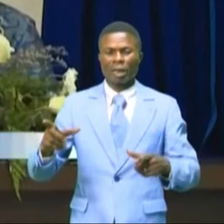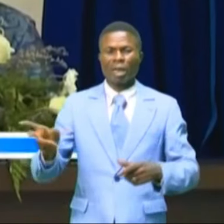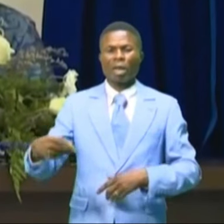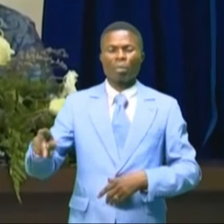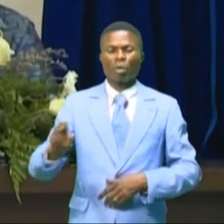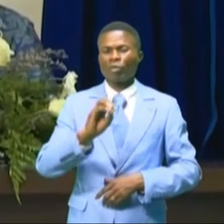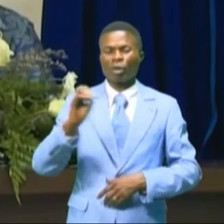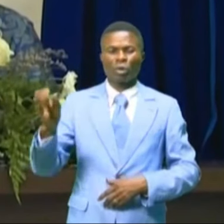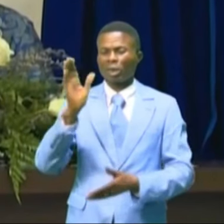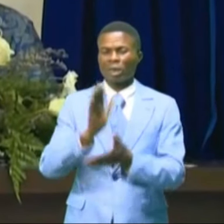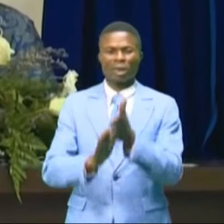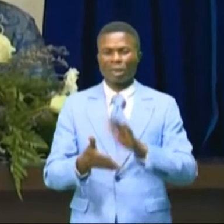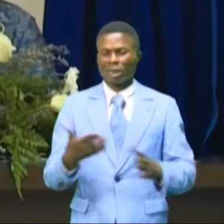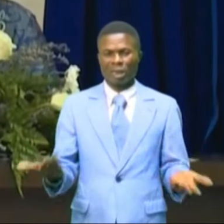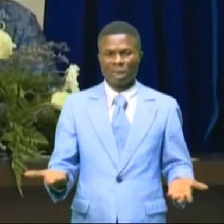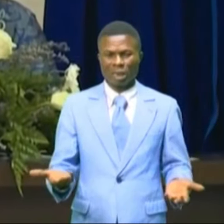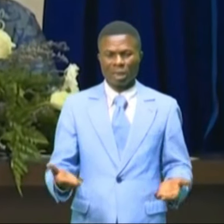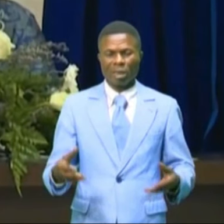province orientale.